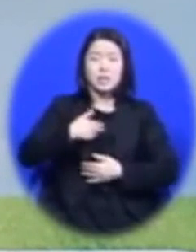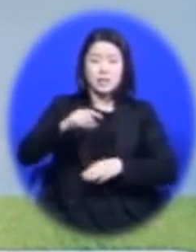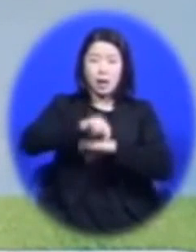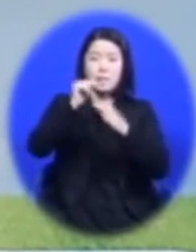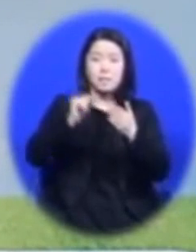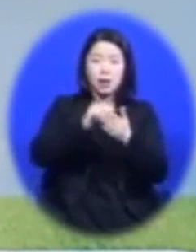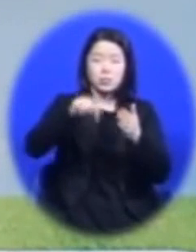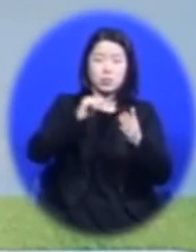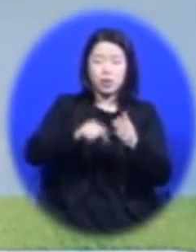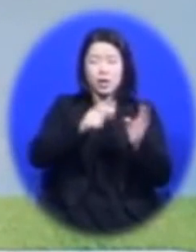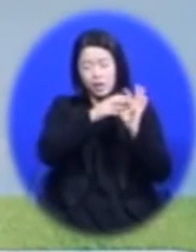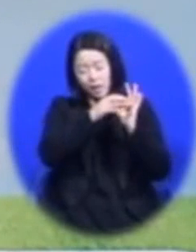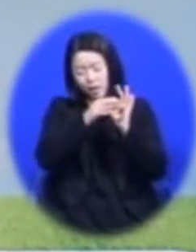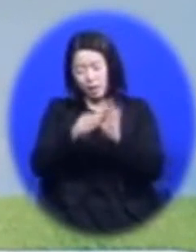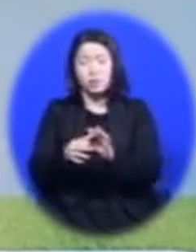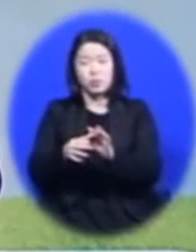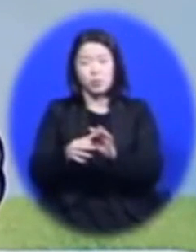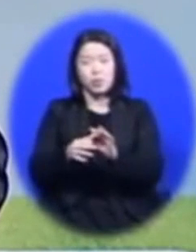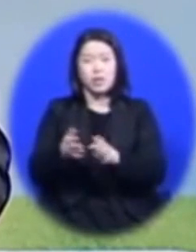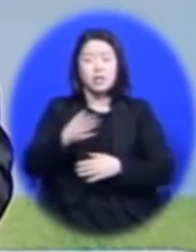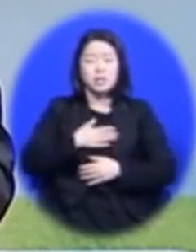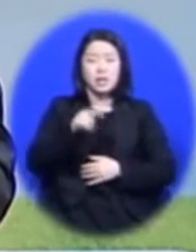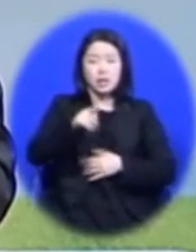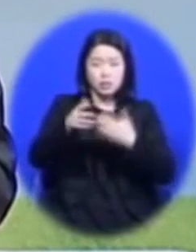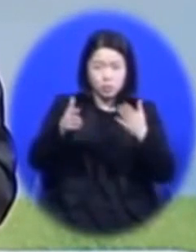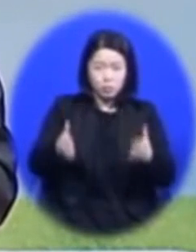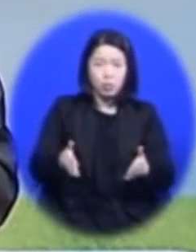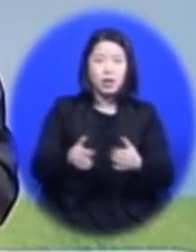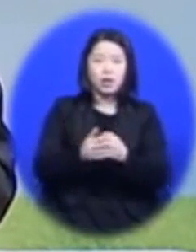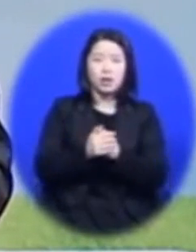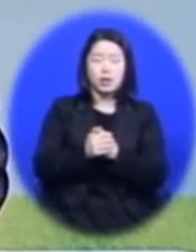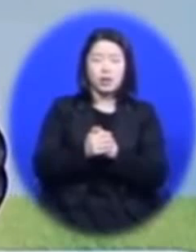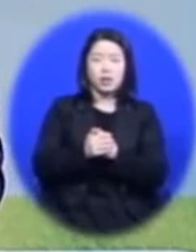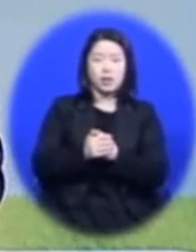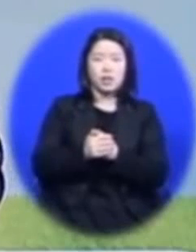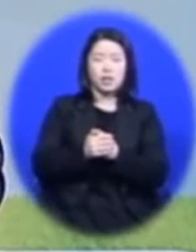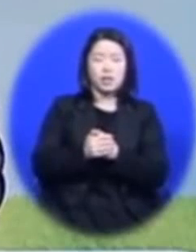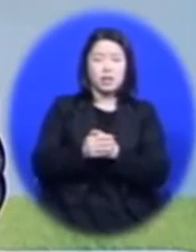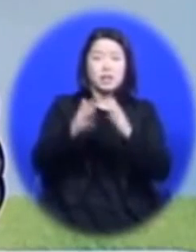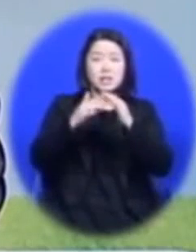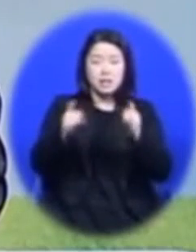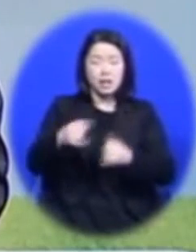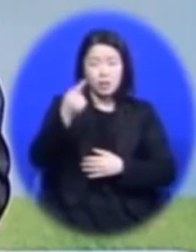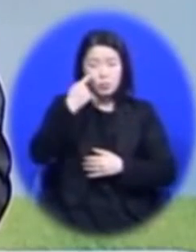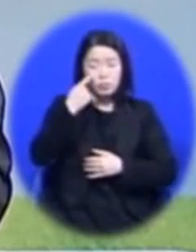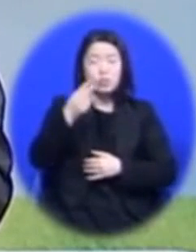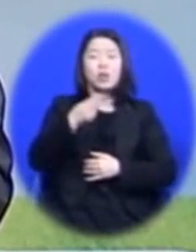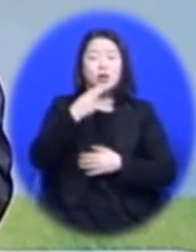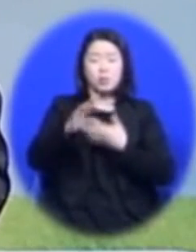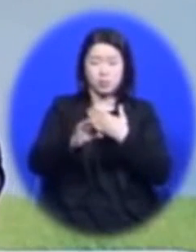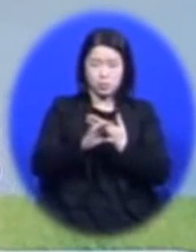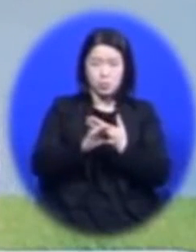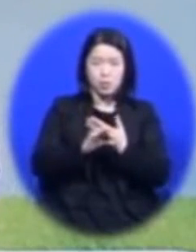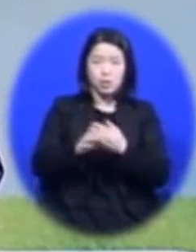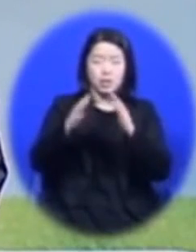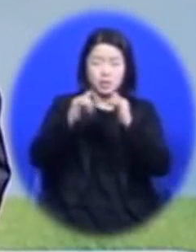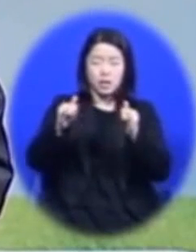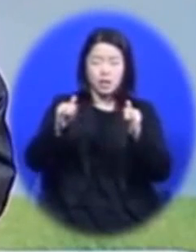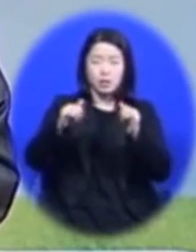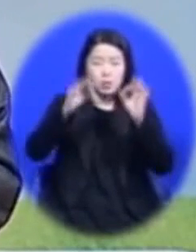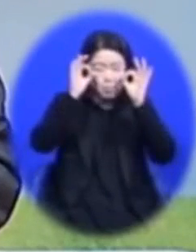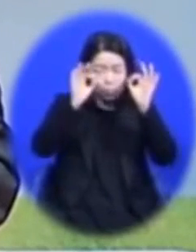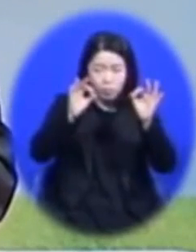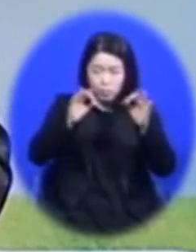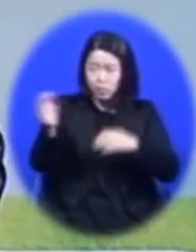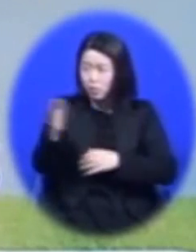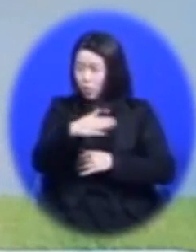마음속에 계속해서 제가 그동안 사람 눈만 없으면 사람 보는